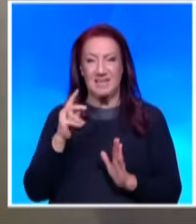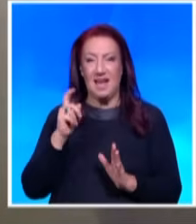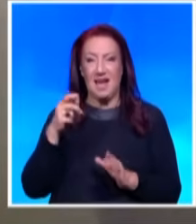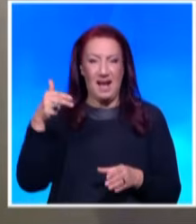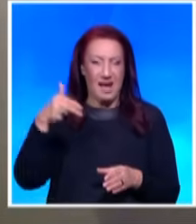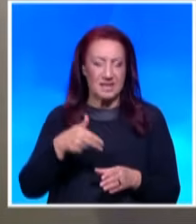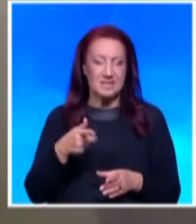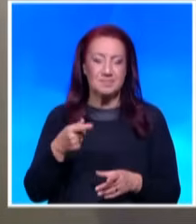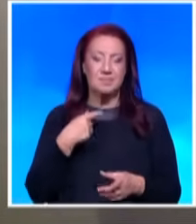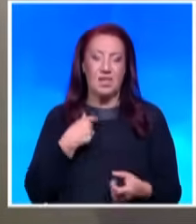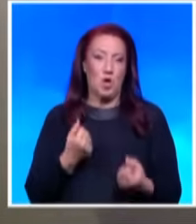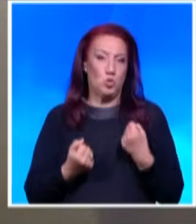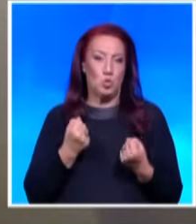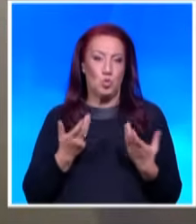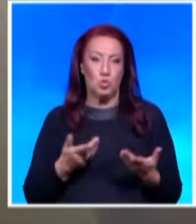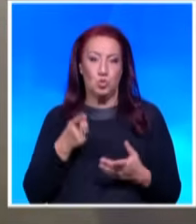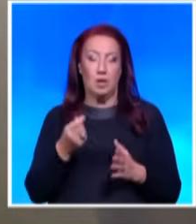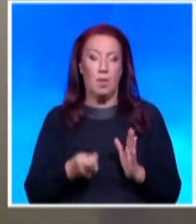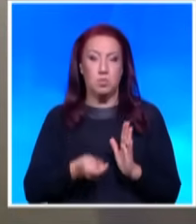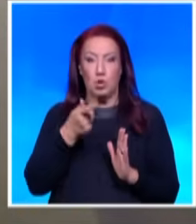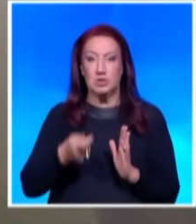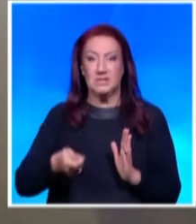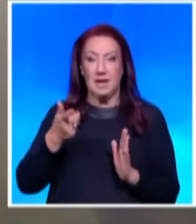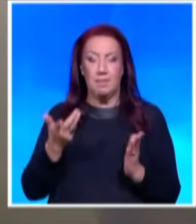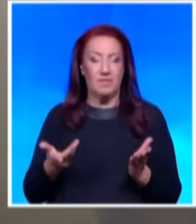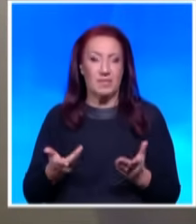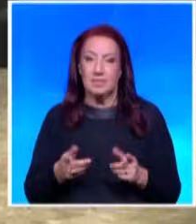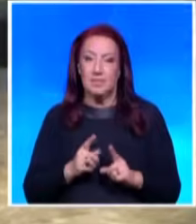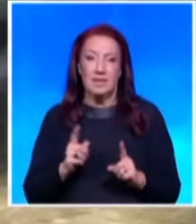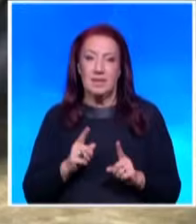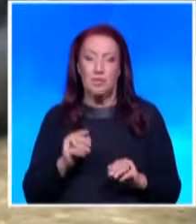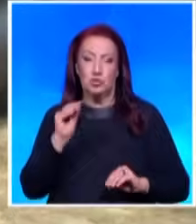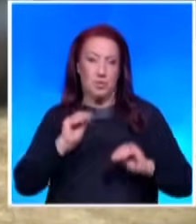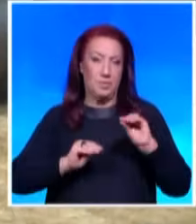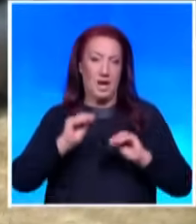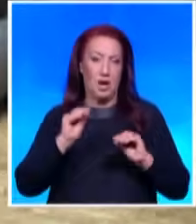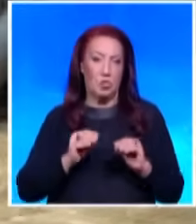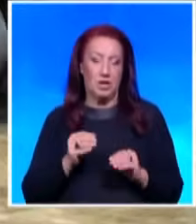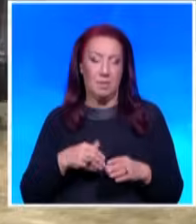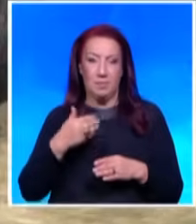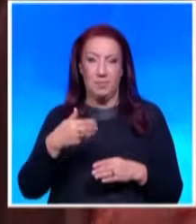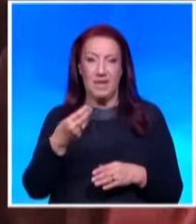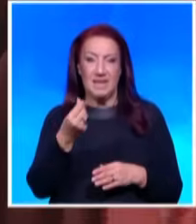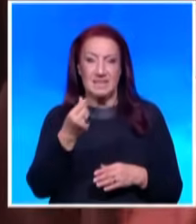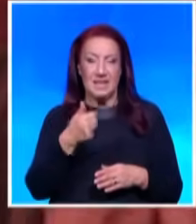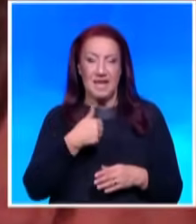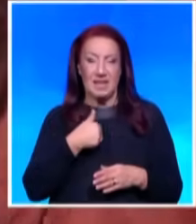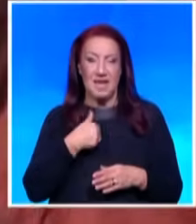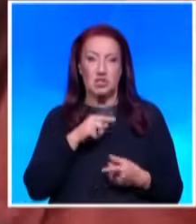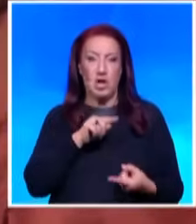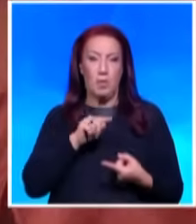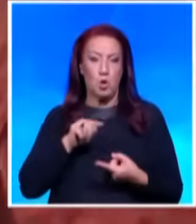повече, тъй като такова поскъпване няма как да бъде калкулирано в цената на нашата